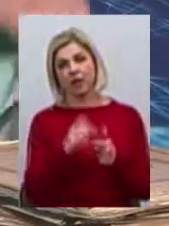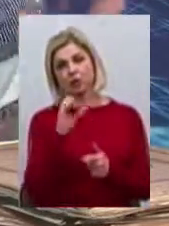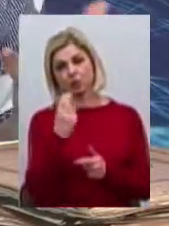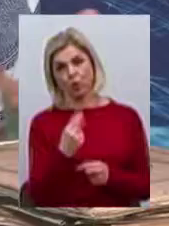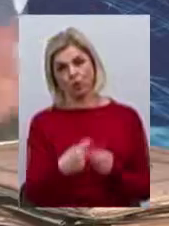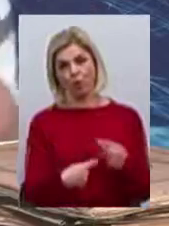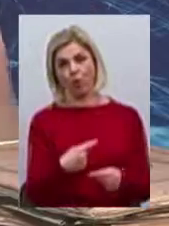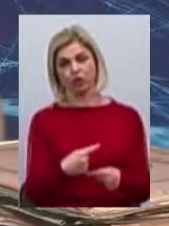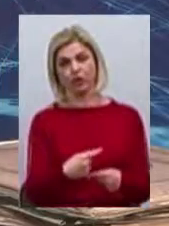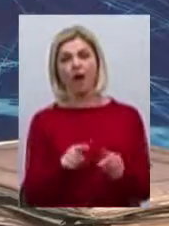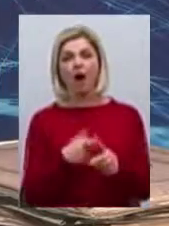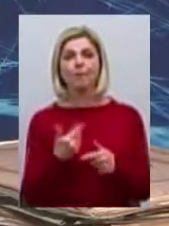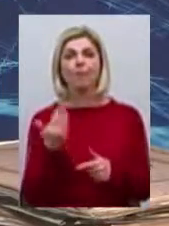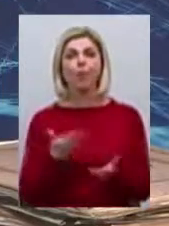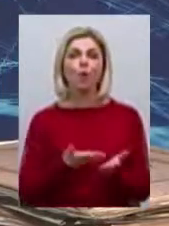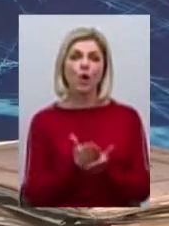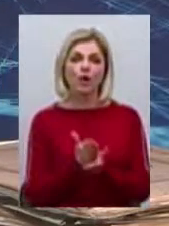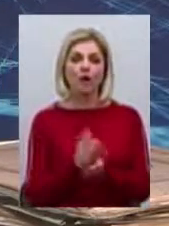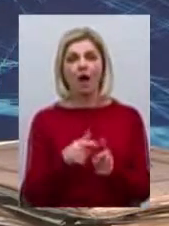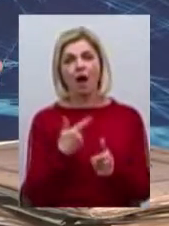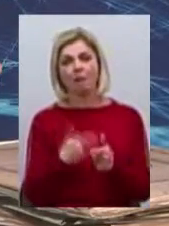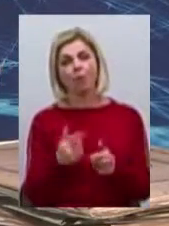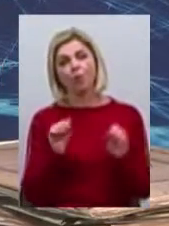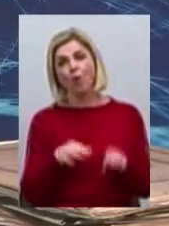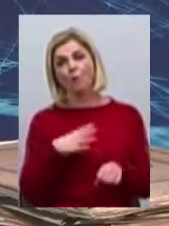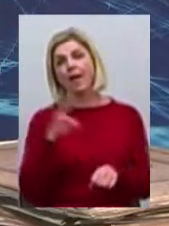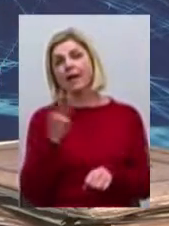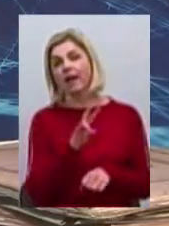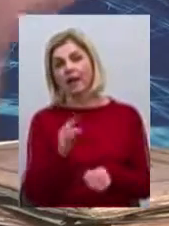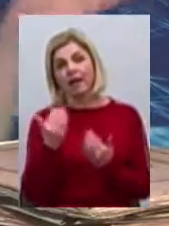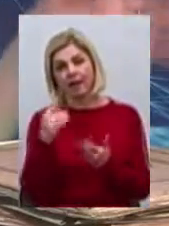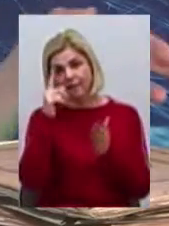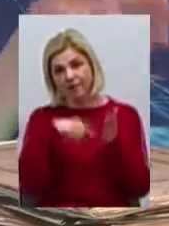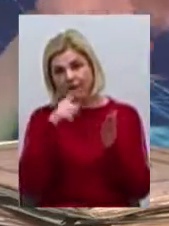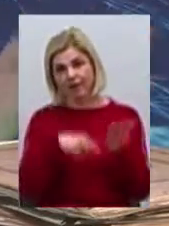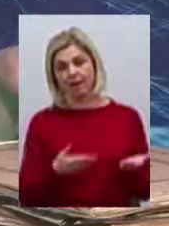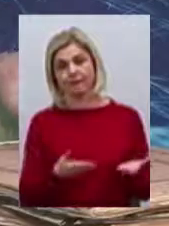його соціальне, або його політичне, або це могло бути і релігійне, так?